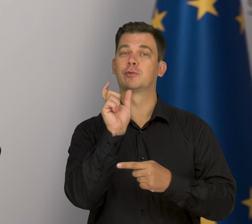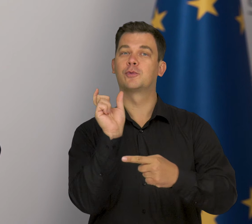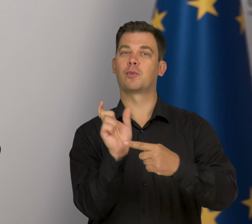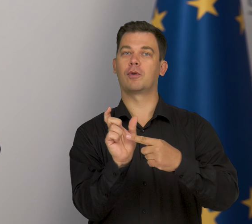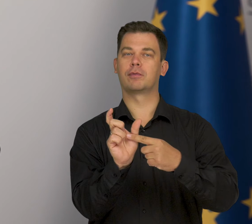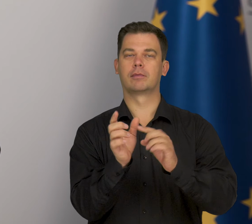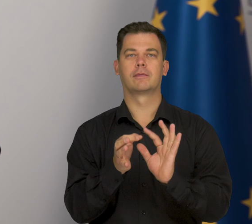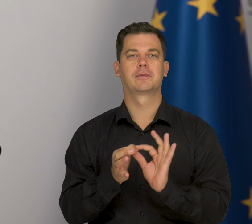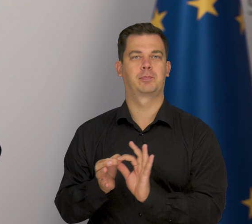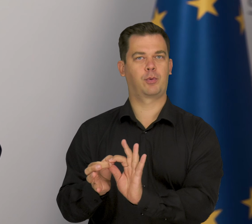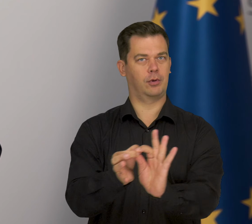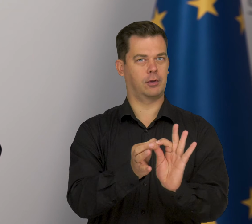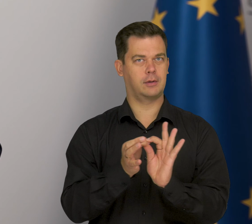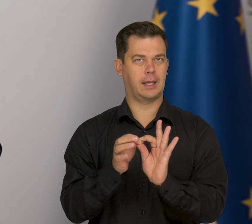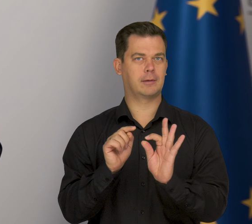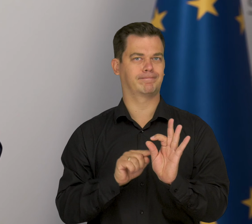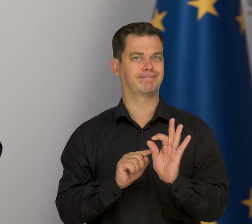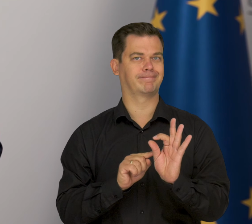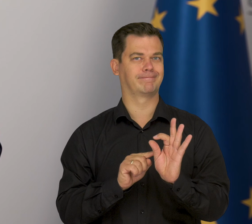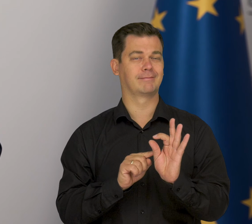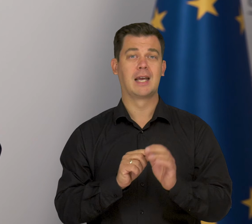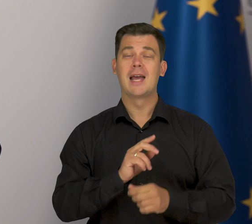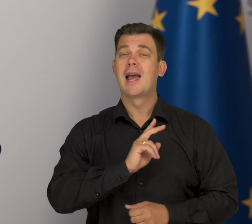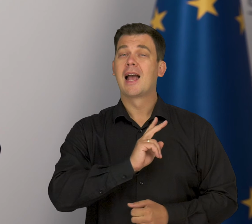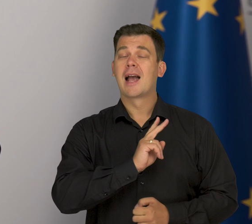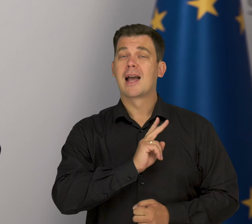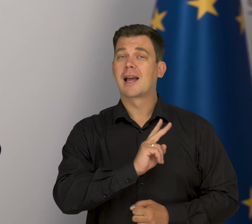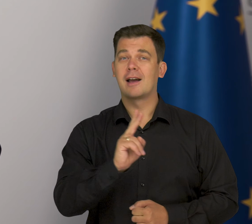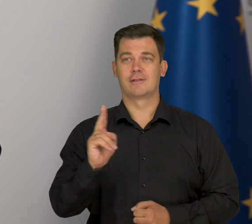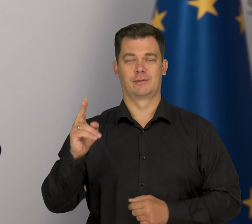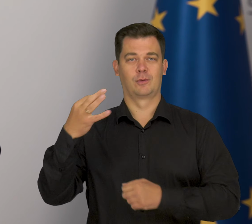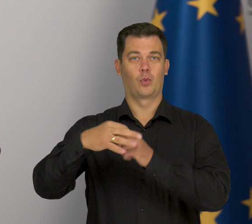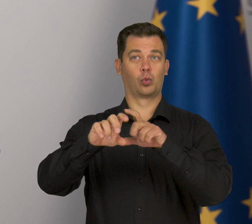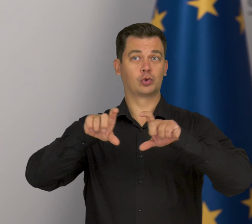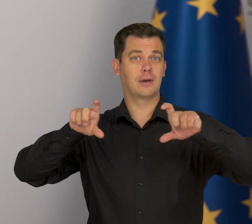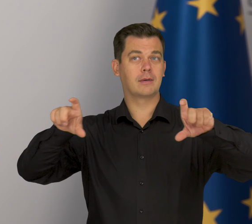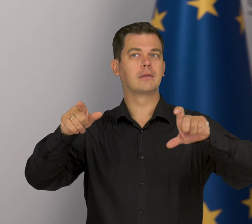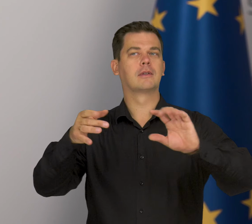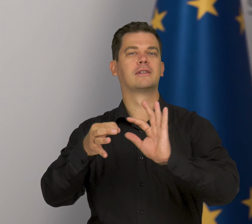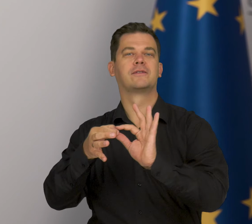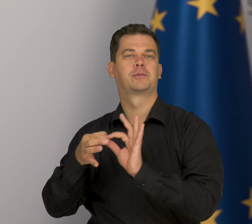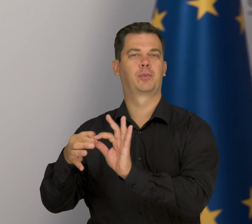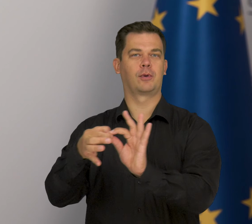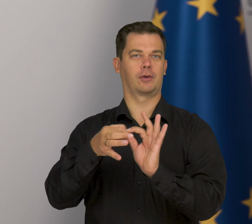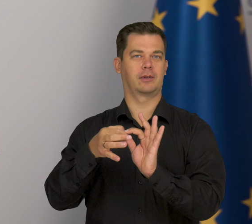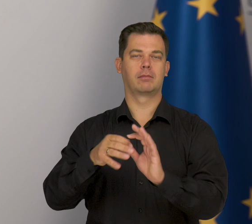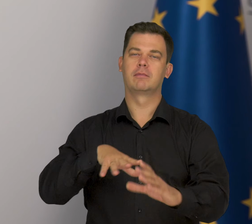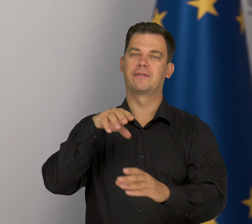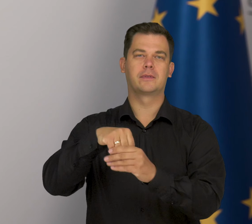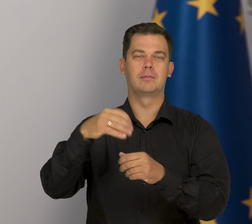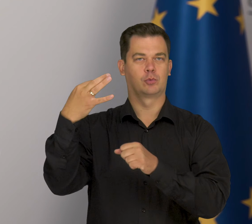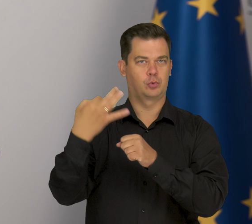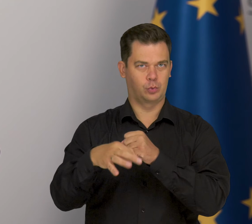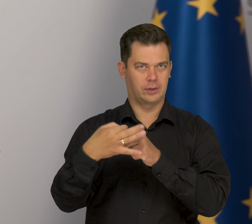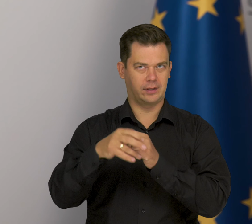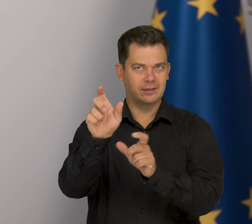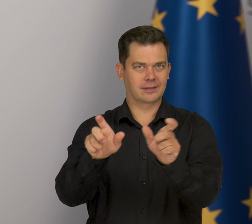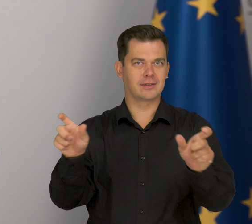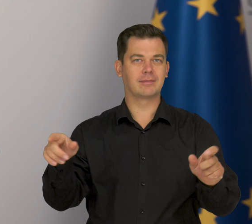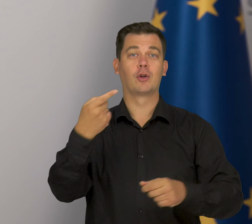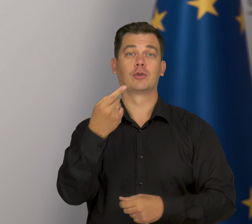słowem wspólnota. Każda uczelnia jest bowiem wspólnotą łączącą studentów